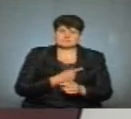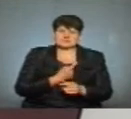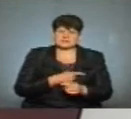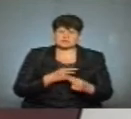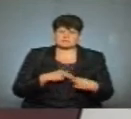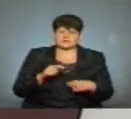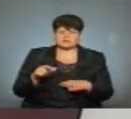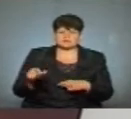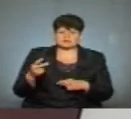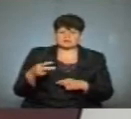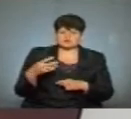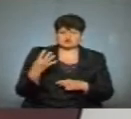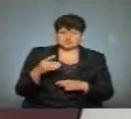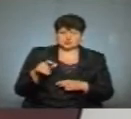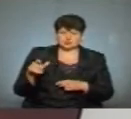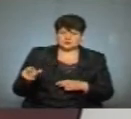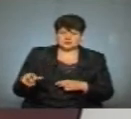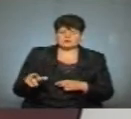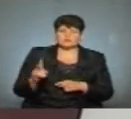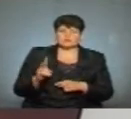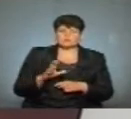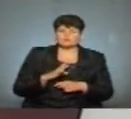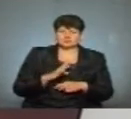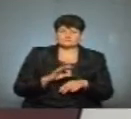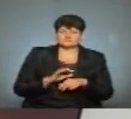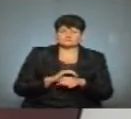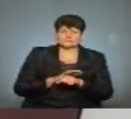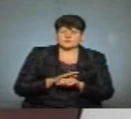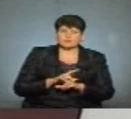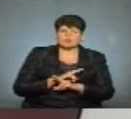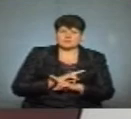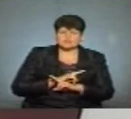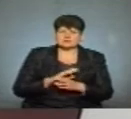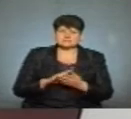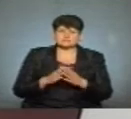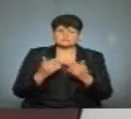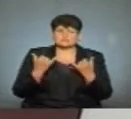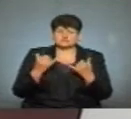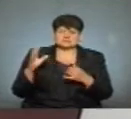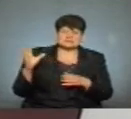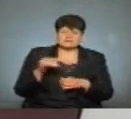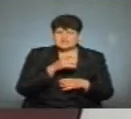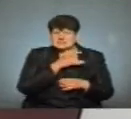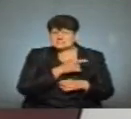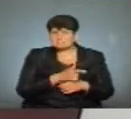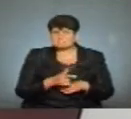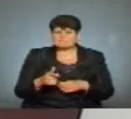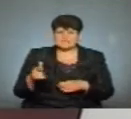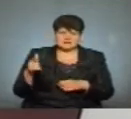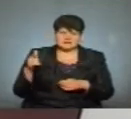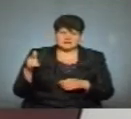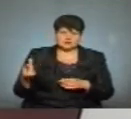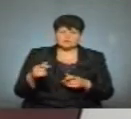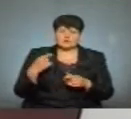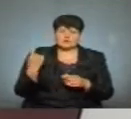працівників. 24 людини, в яких був коронавірус, померли. Станом на сьогодні за весь період протиепідемічних заходів